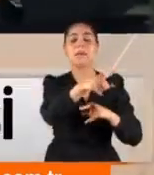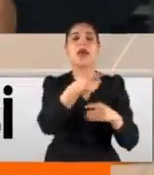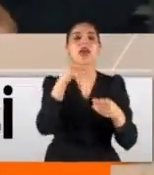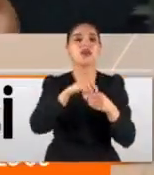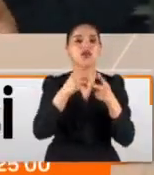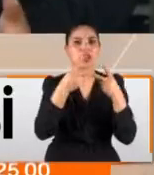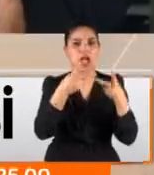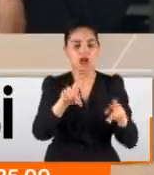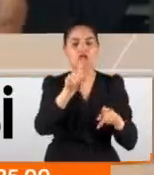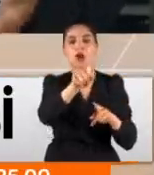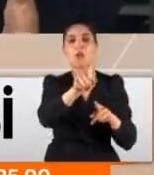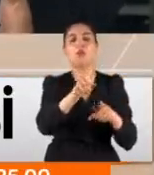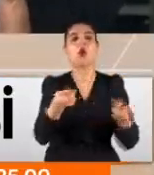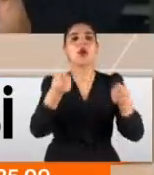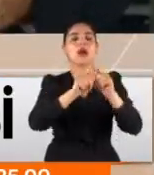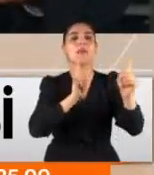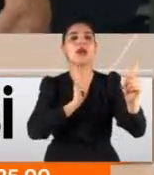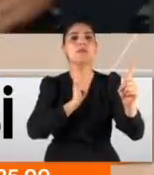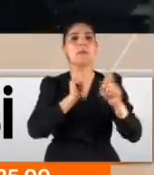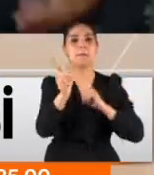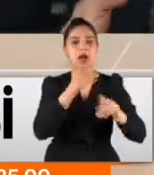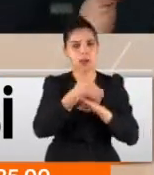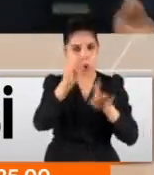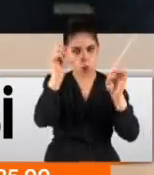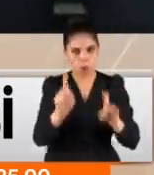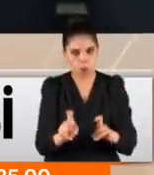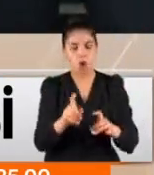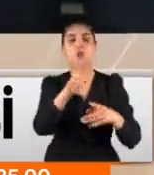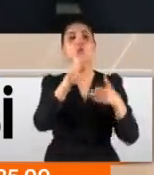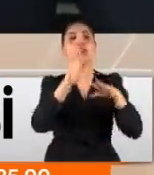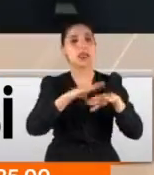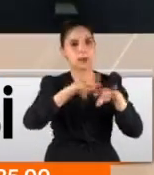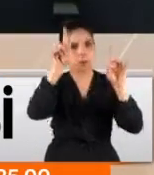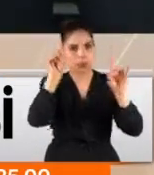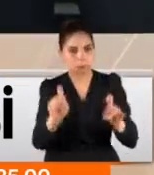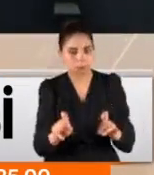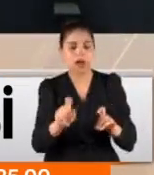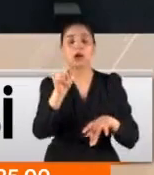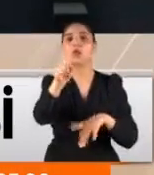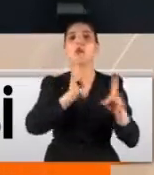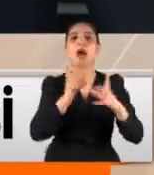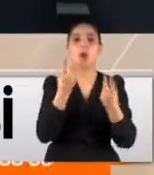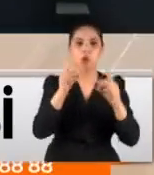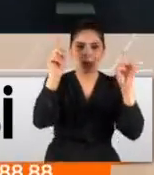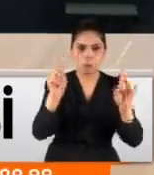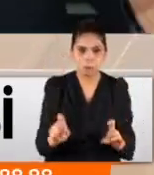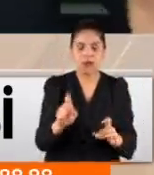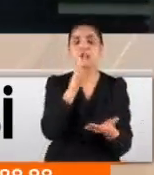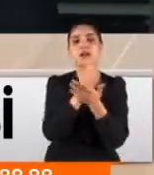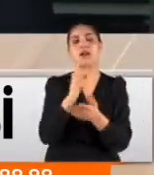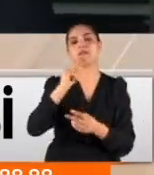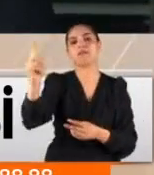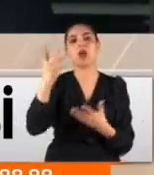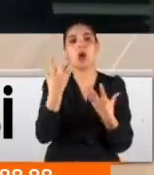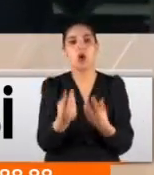bu kapatma davası yerinde midir bu kapatma davası açılmalıdır kapatma davası görülmelidir yönünde bir karar verecek